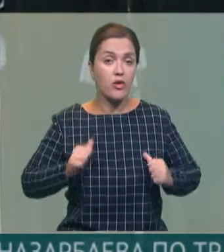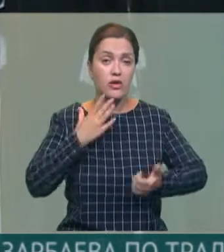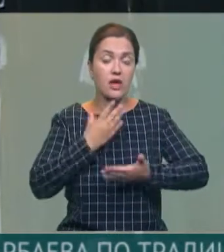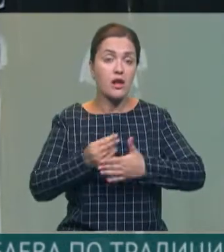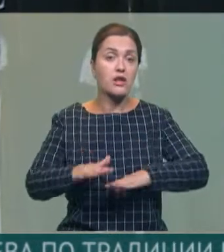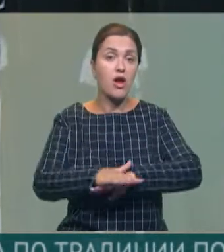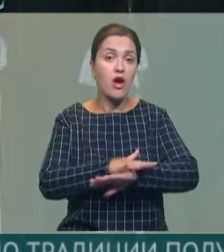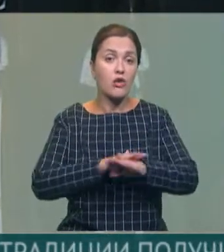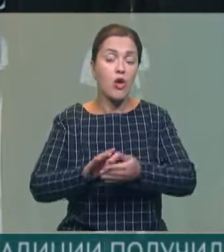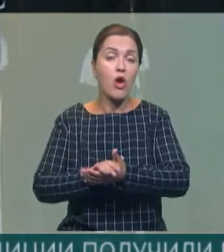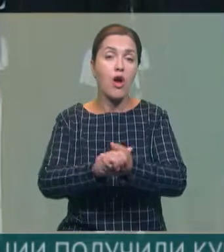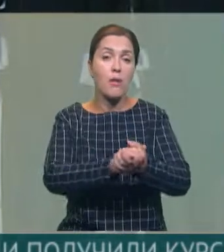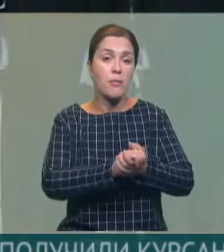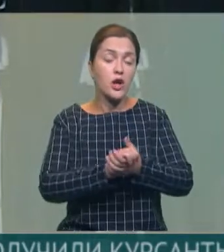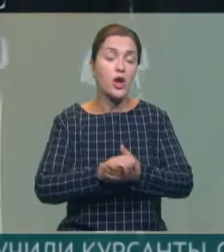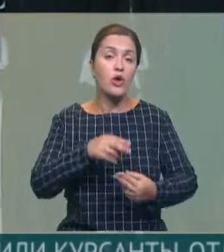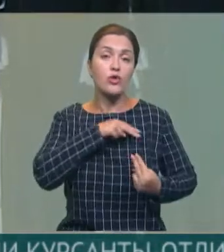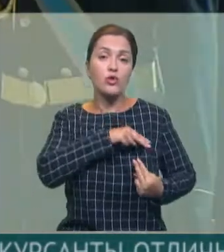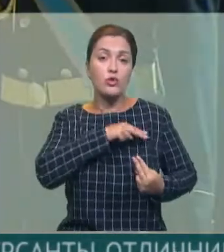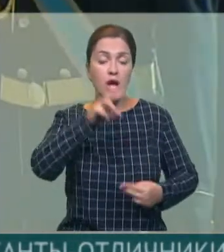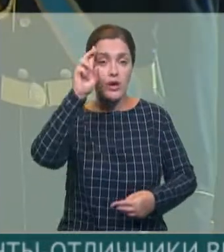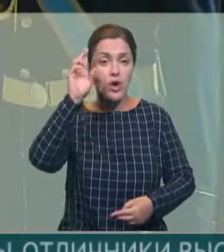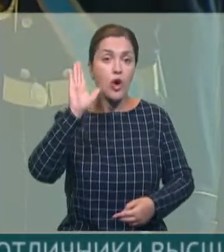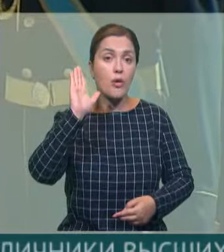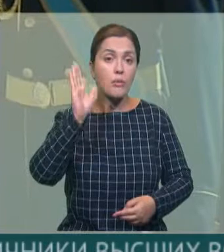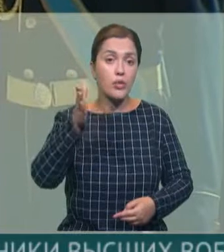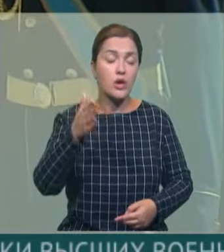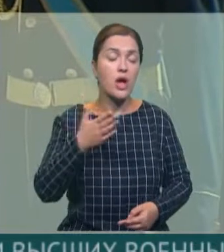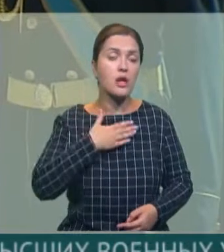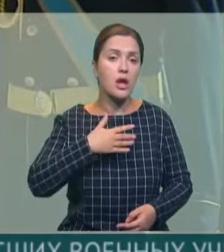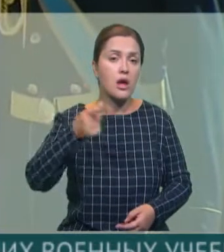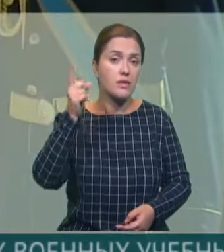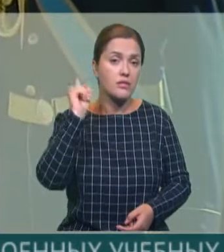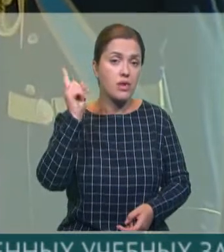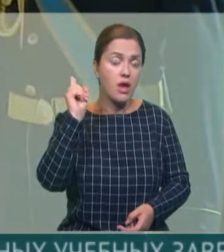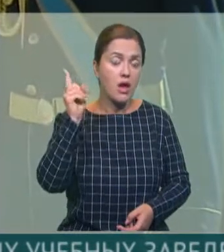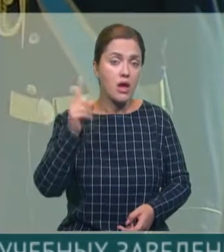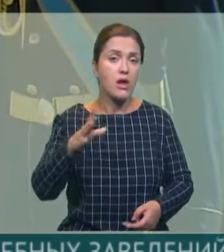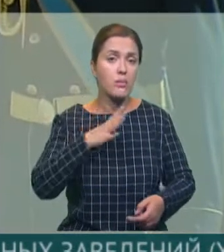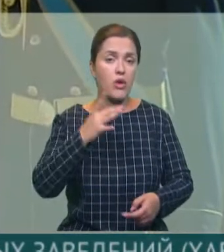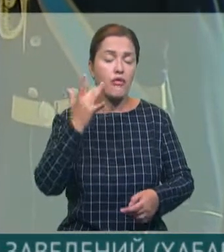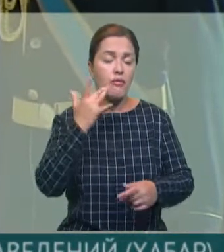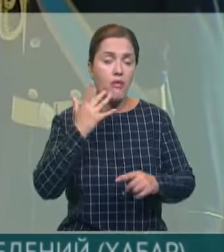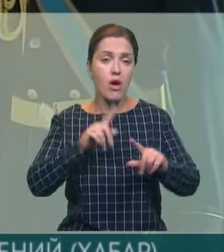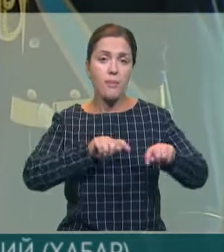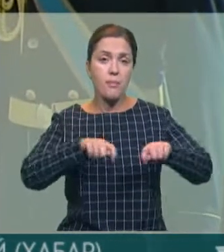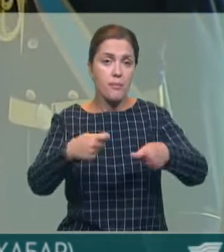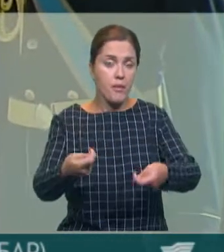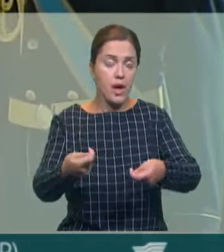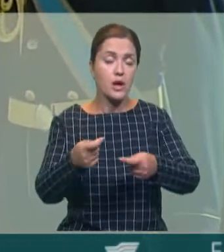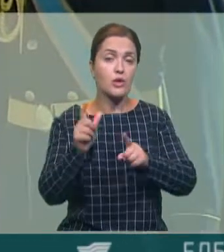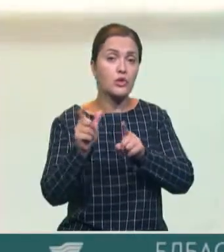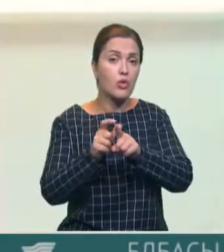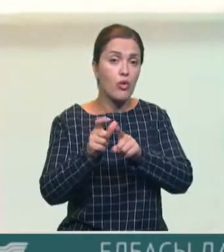народа, мирный труд государства, будущее. Наши героические предки завещали нам